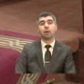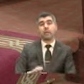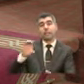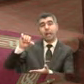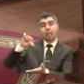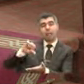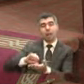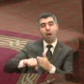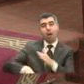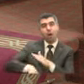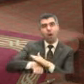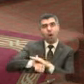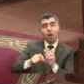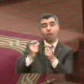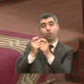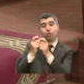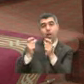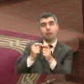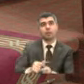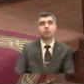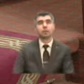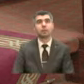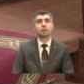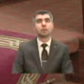والذي تشرف على تدبيره شركه كازا،